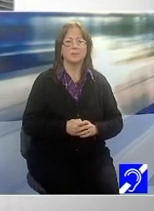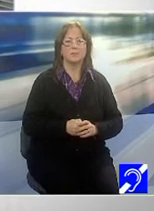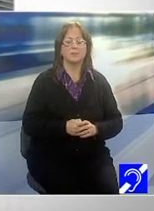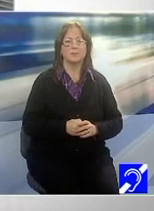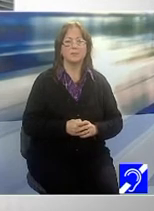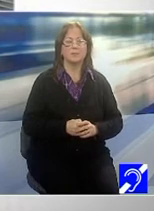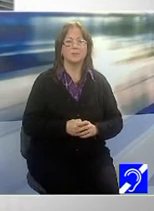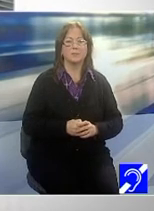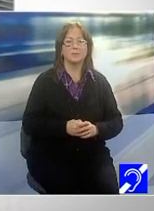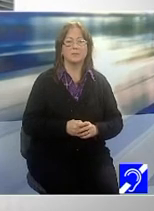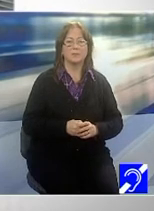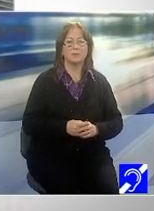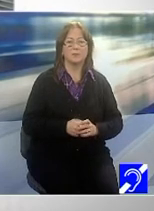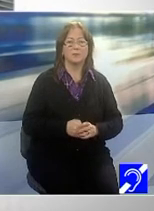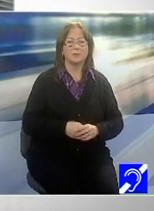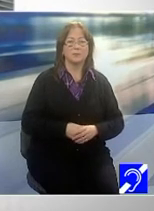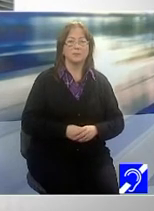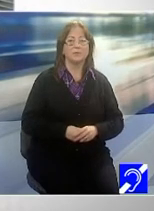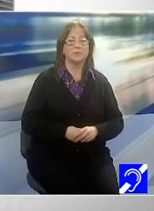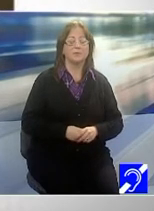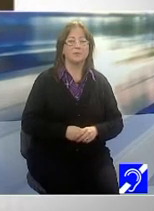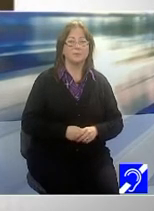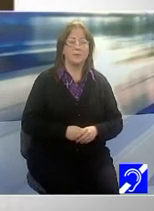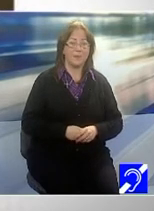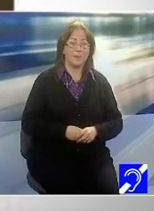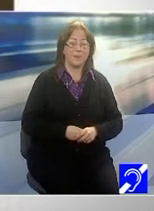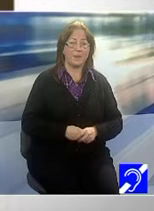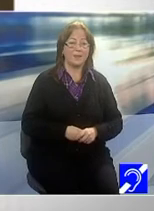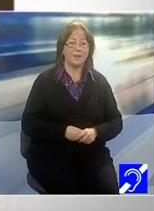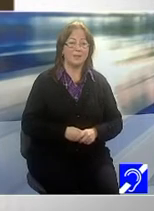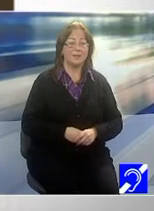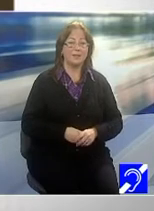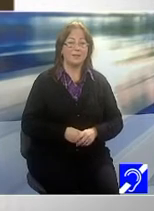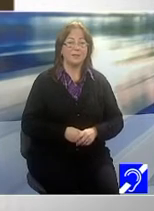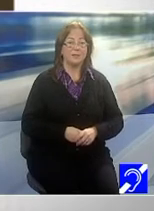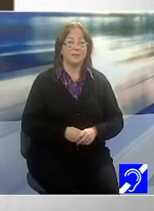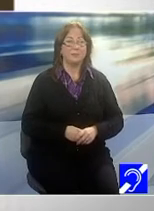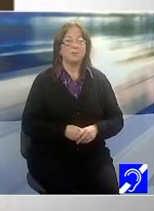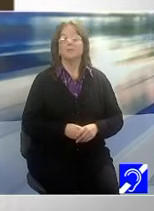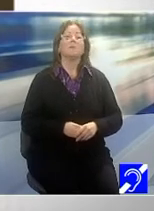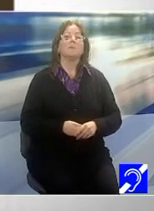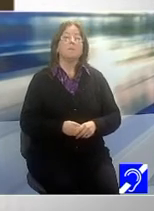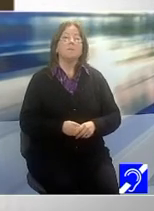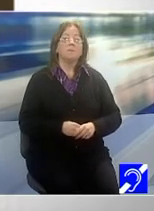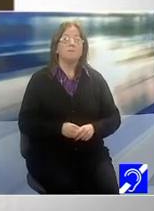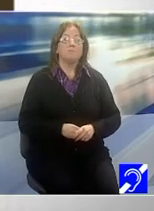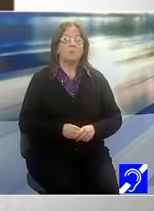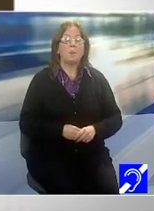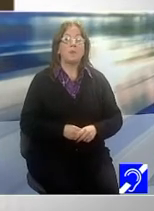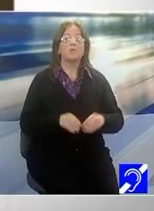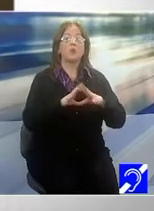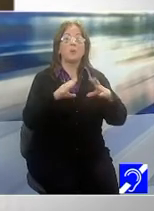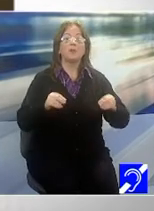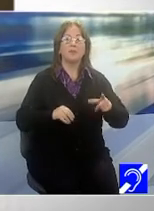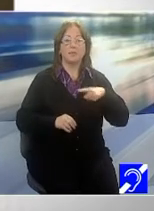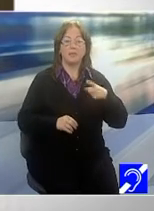speaking. Well, geostrategically speaking, you know, din punct de vedere geostrategic, România este